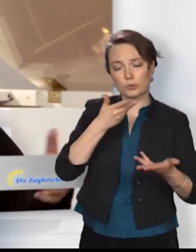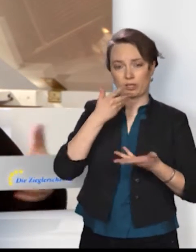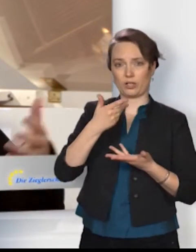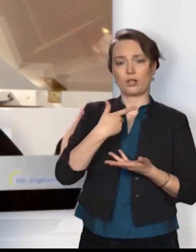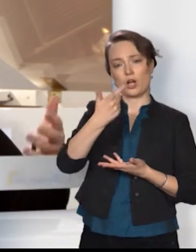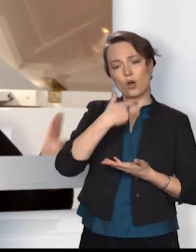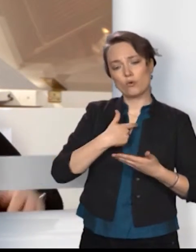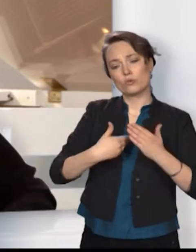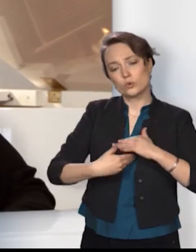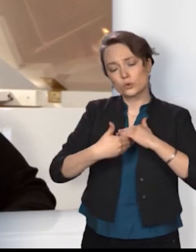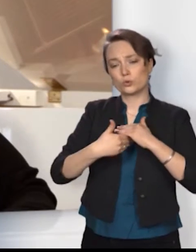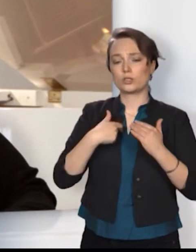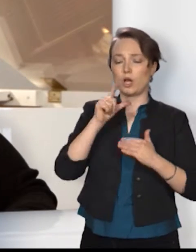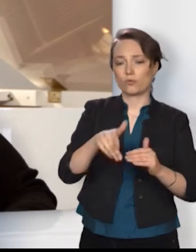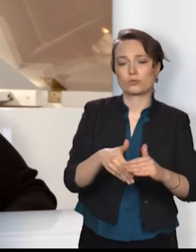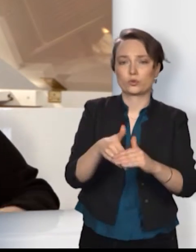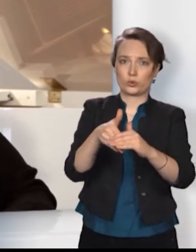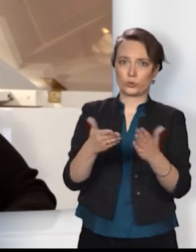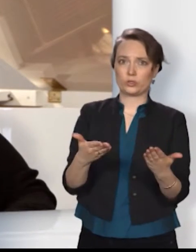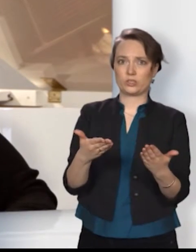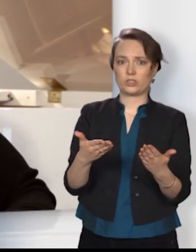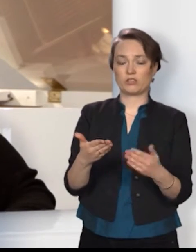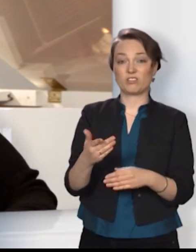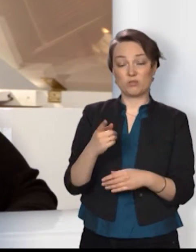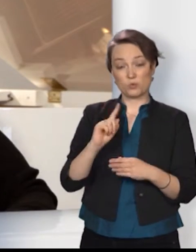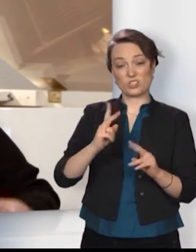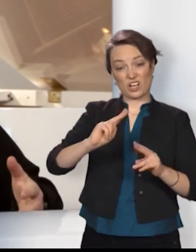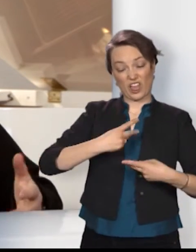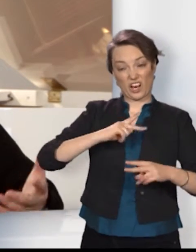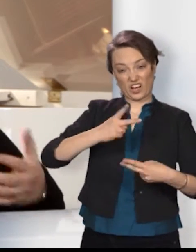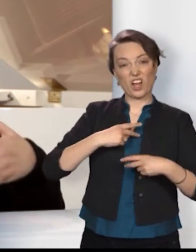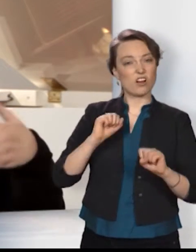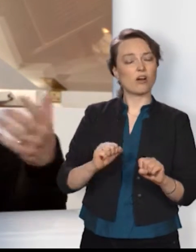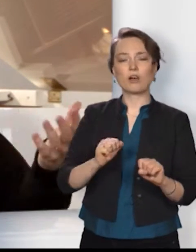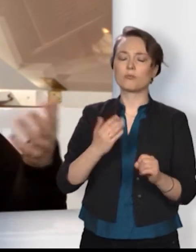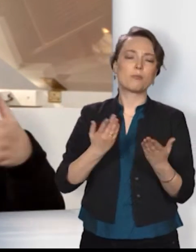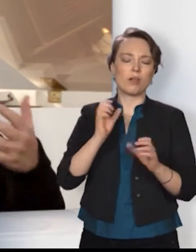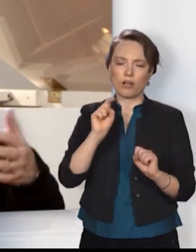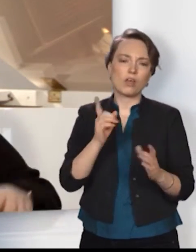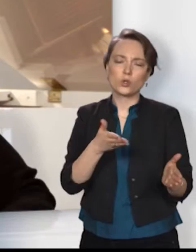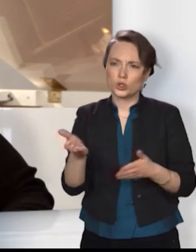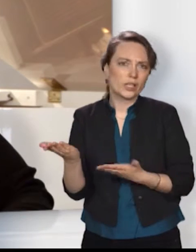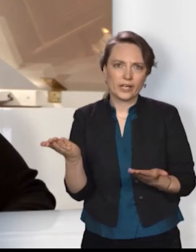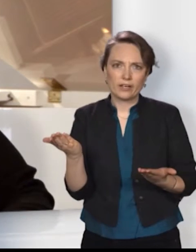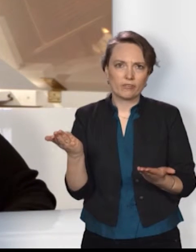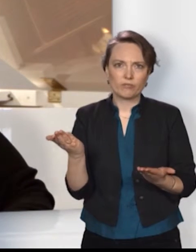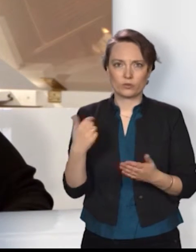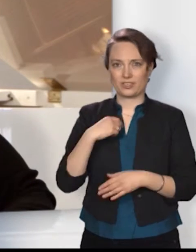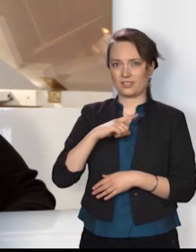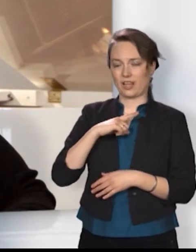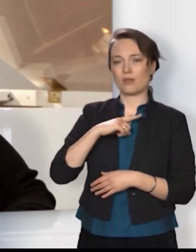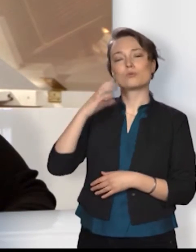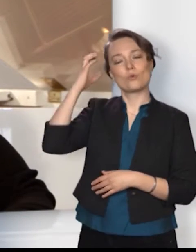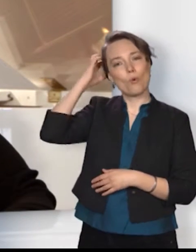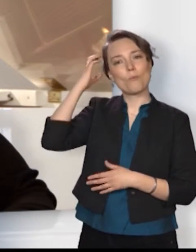man muss nicht immer alles gleich können, man darf auch scheitern. Und als Oma, bei meinen eigenen Kindern ist das, denke